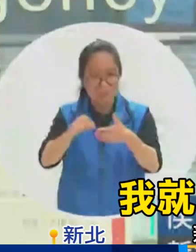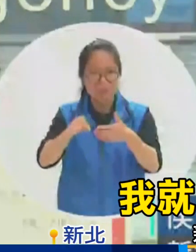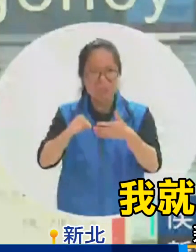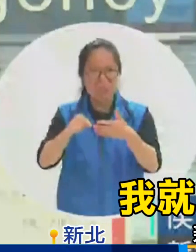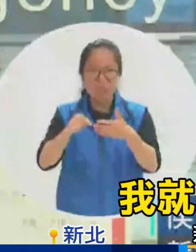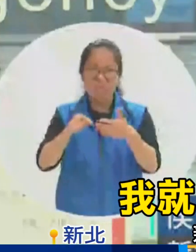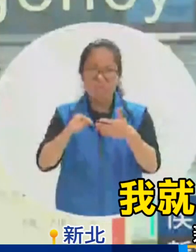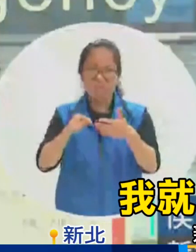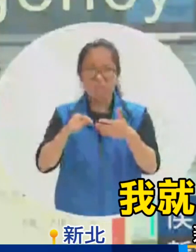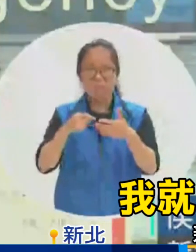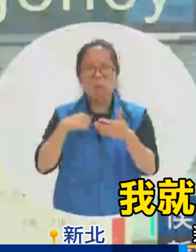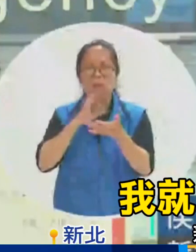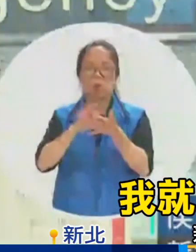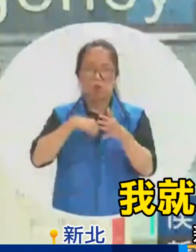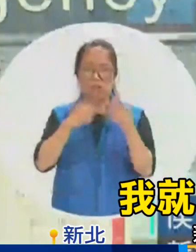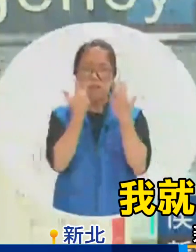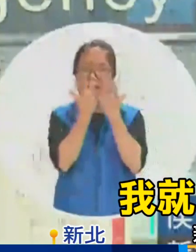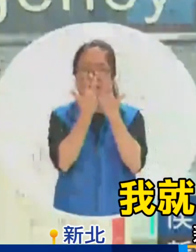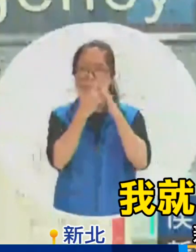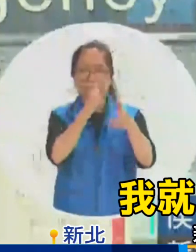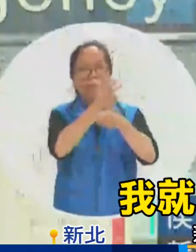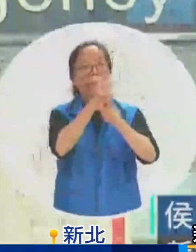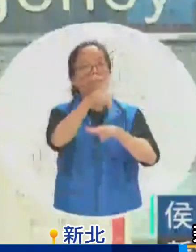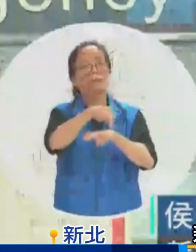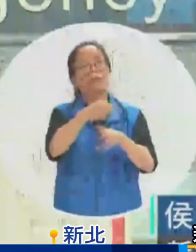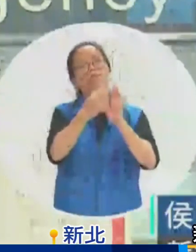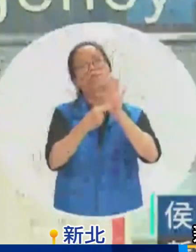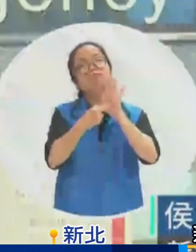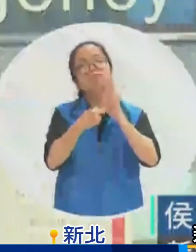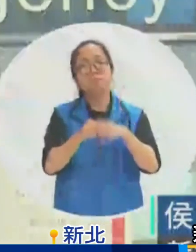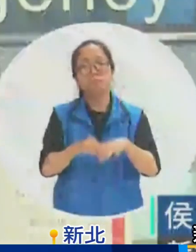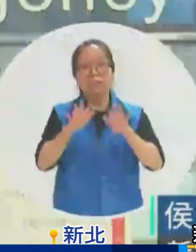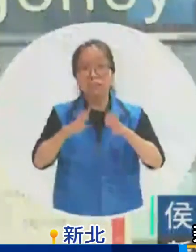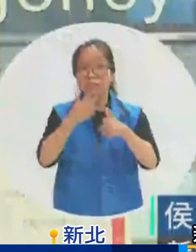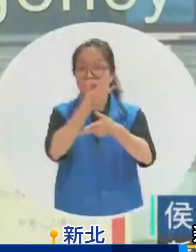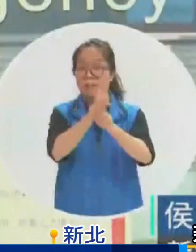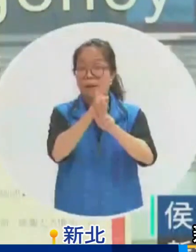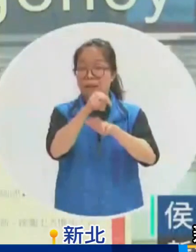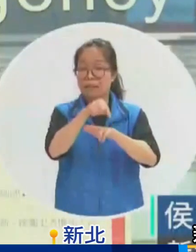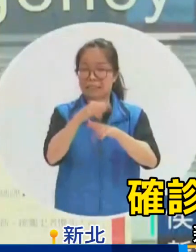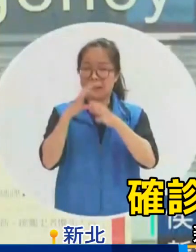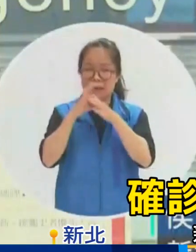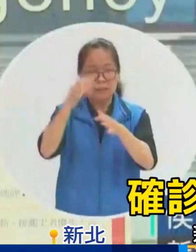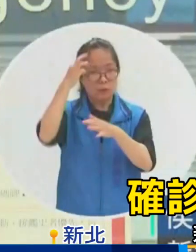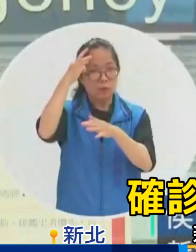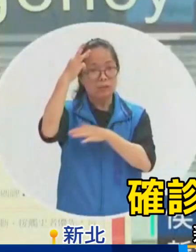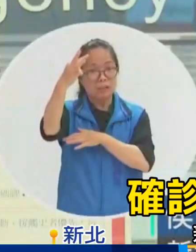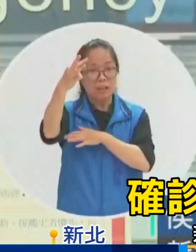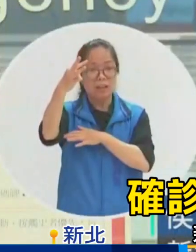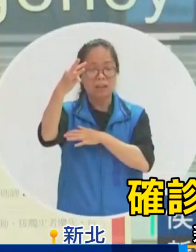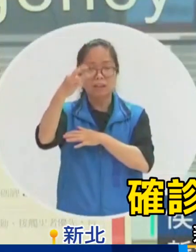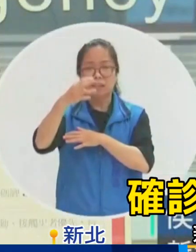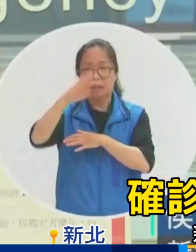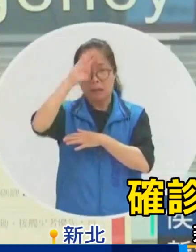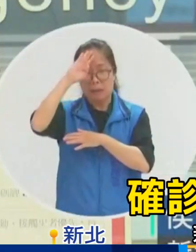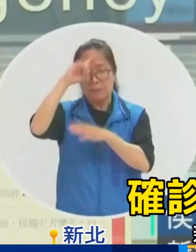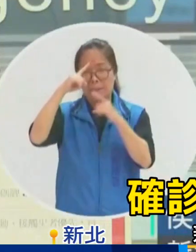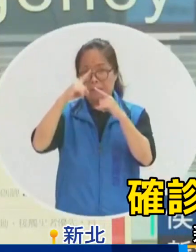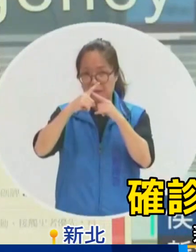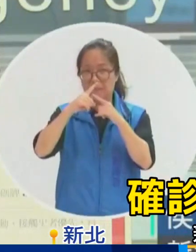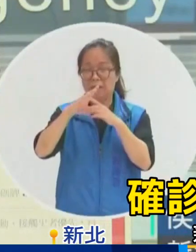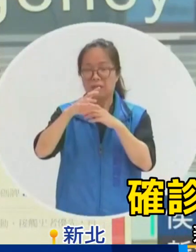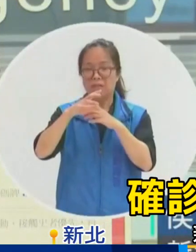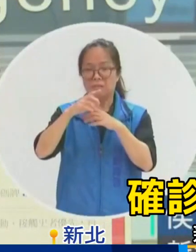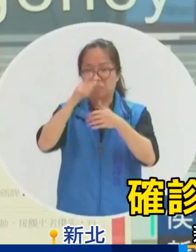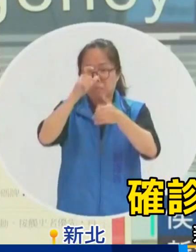我就用我们自己新北市的板桥来说，今年板桥连续3天确诊的